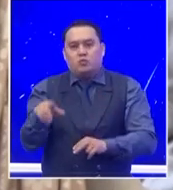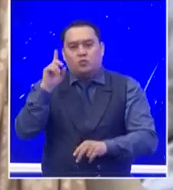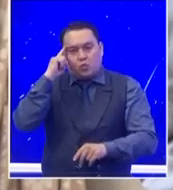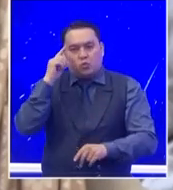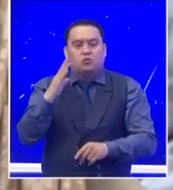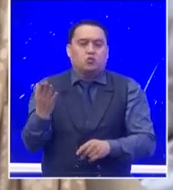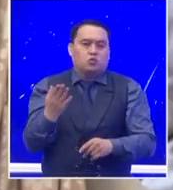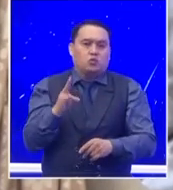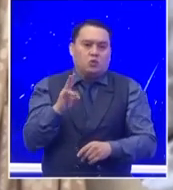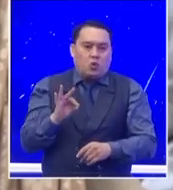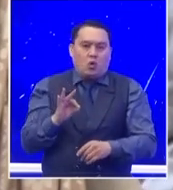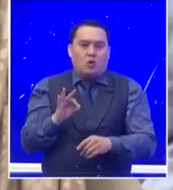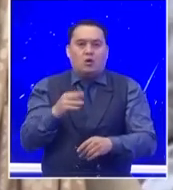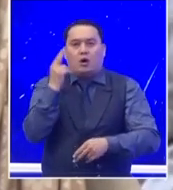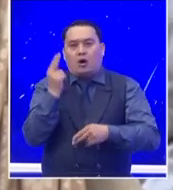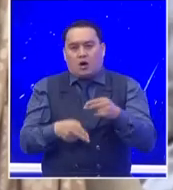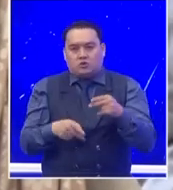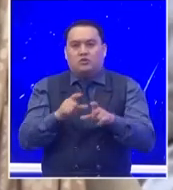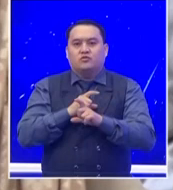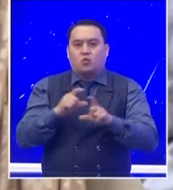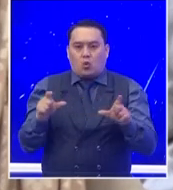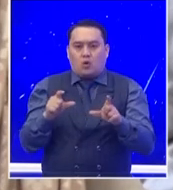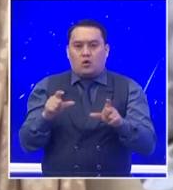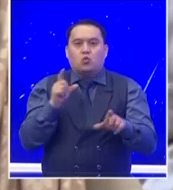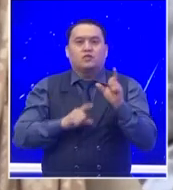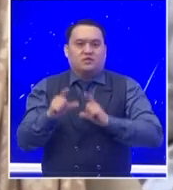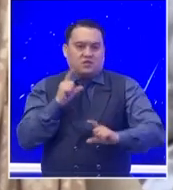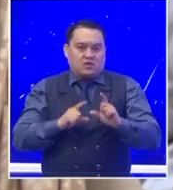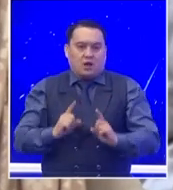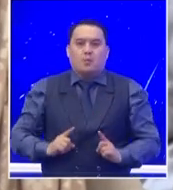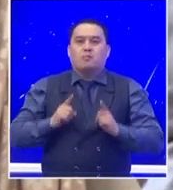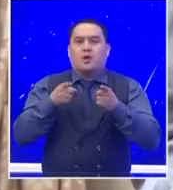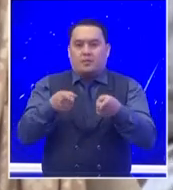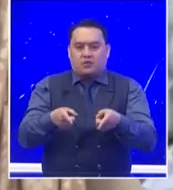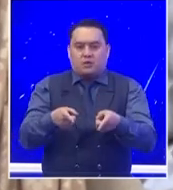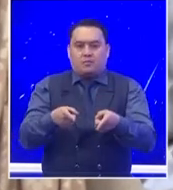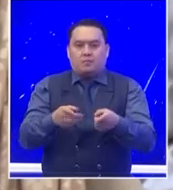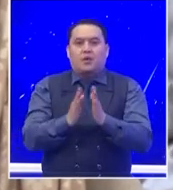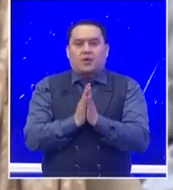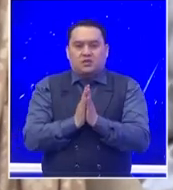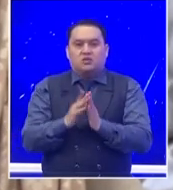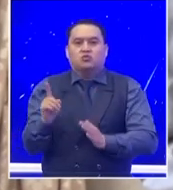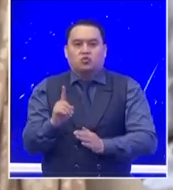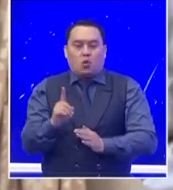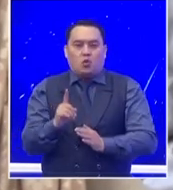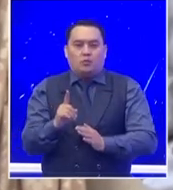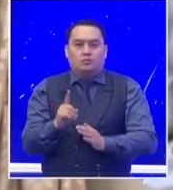будет работать. Но после окончания университета попросил меня,